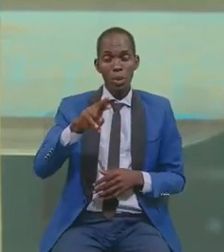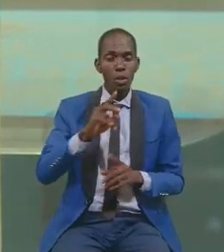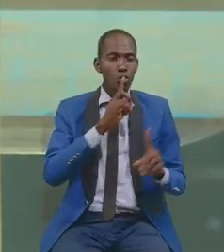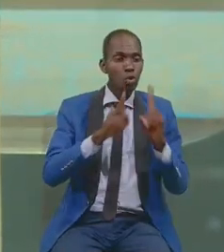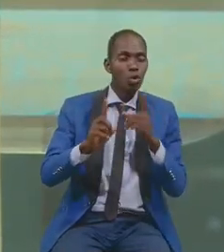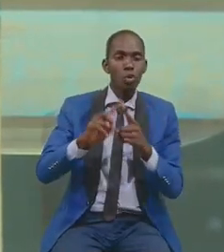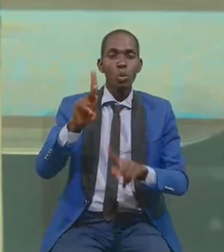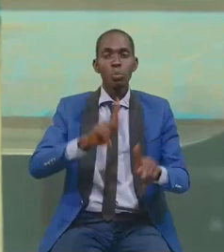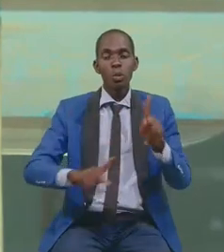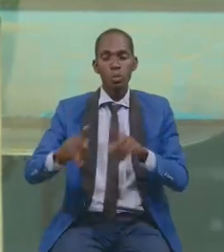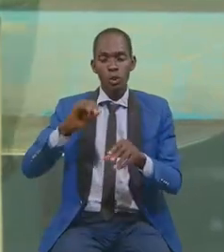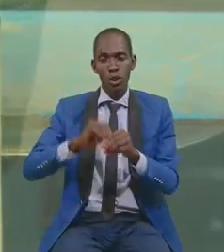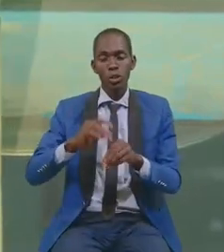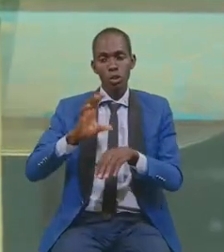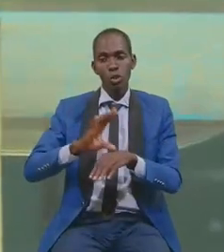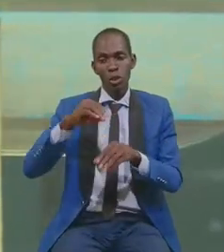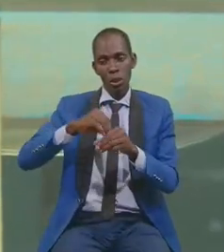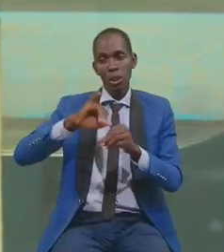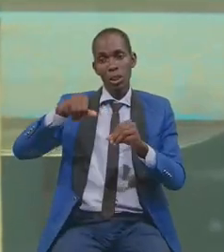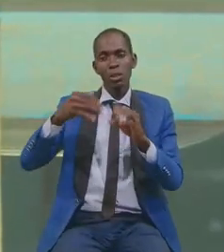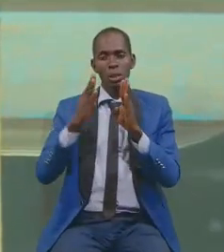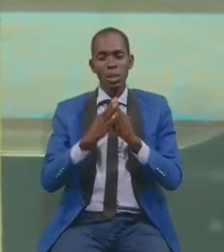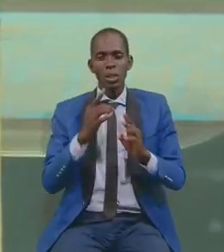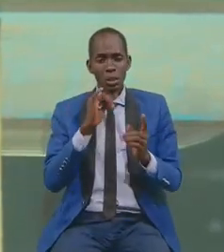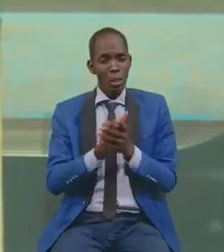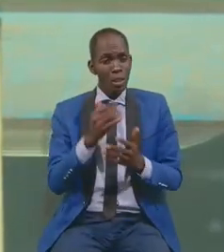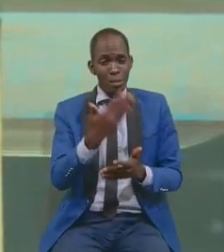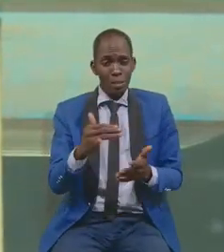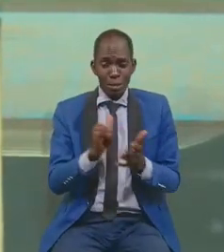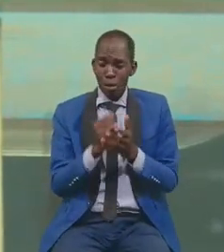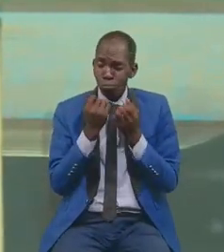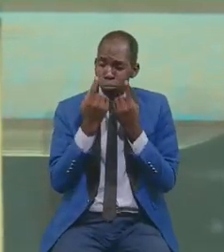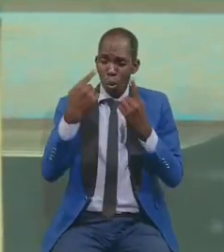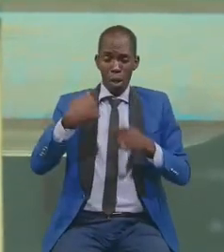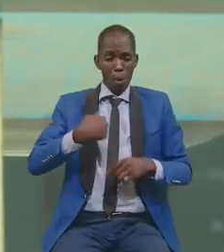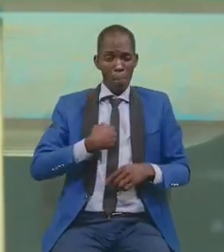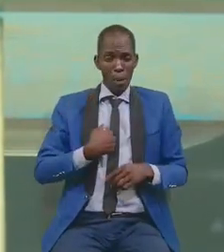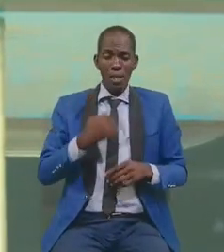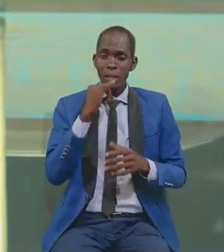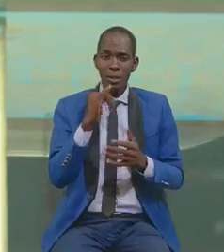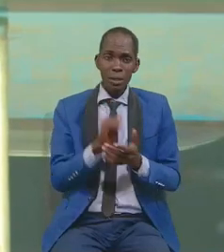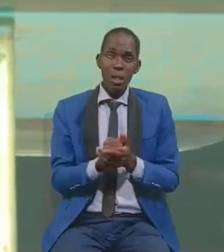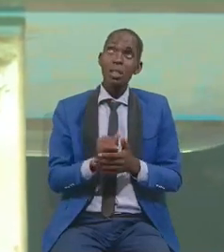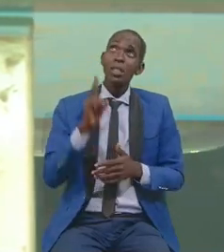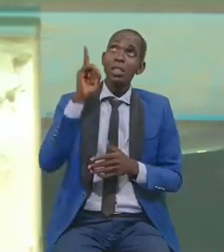des apôtres dans l'église de Jérusalem, c'est que ce qui nous a surpris, ce qui m'a surpris, c'est